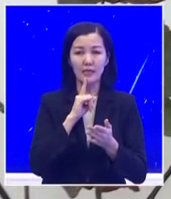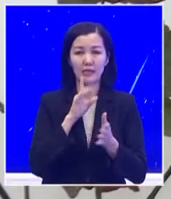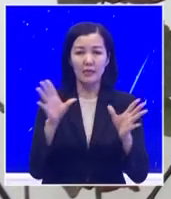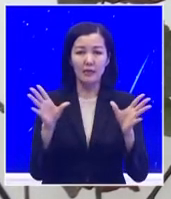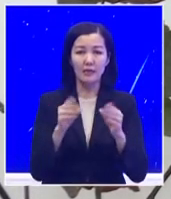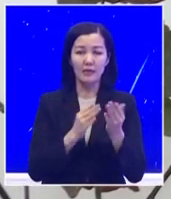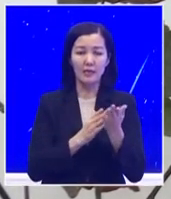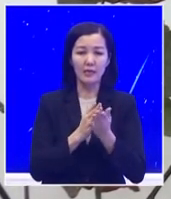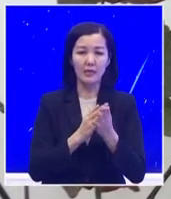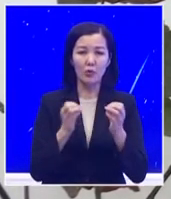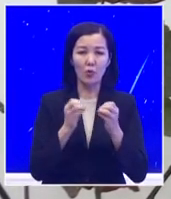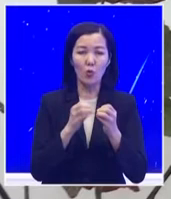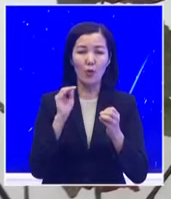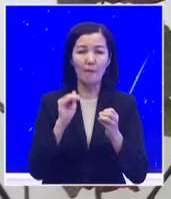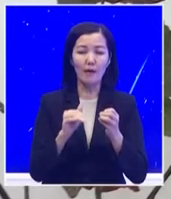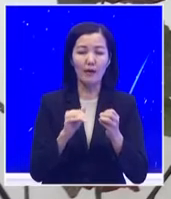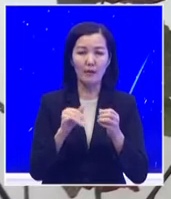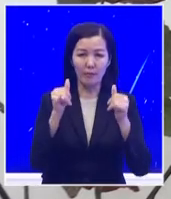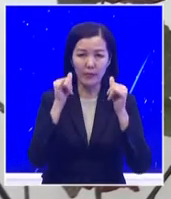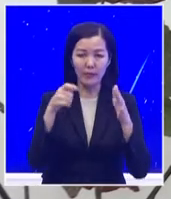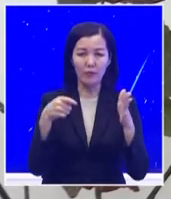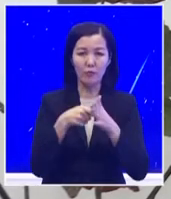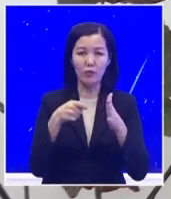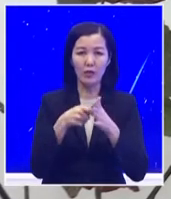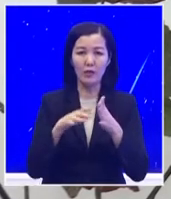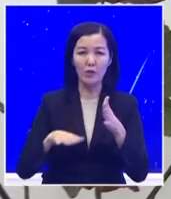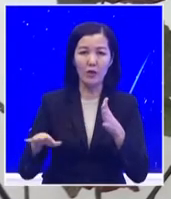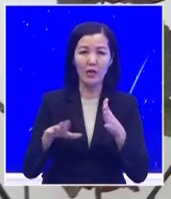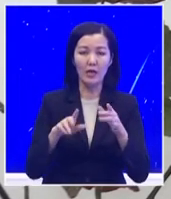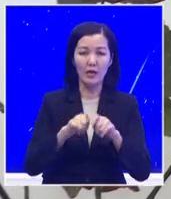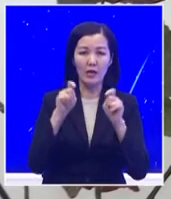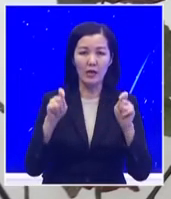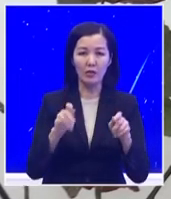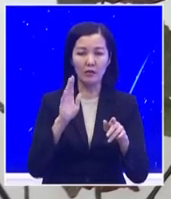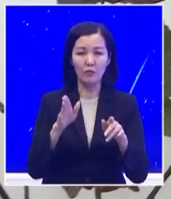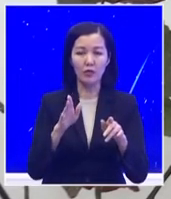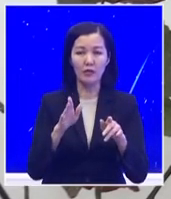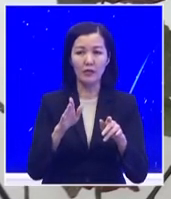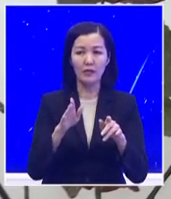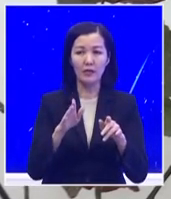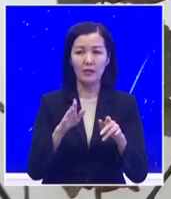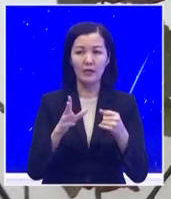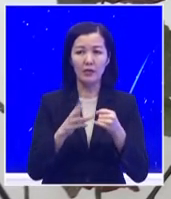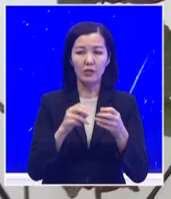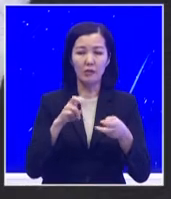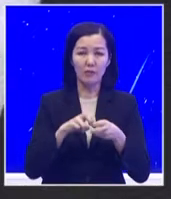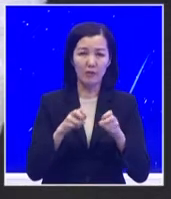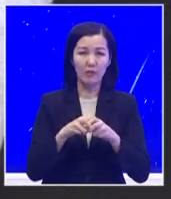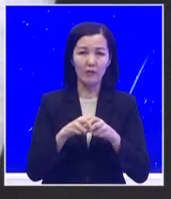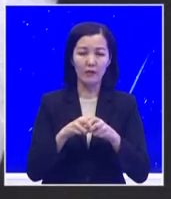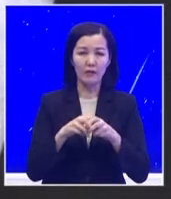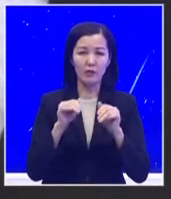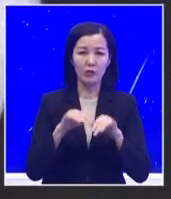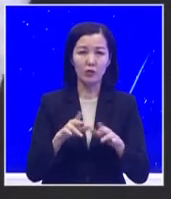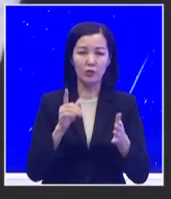серіктестік 10 мың басқа арналған 3 мал бордаққа жерін ашпақшы. Соның жер мәселесін, басқа да мәселесін шешу